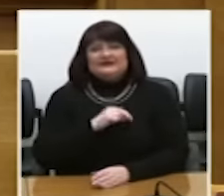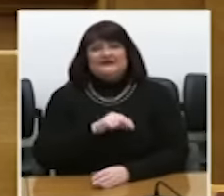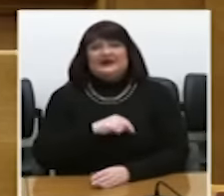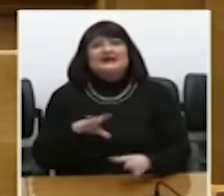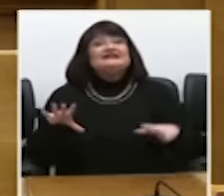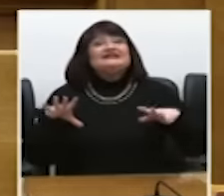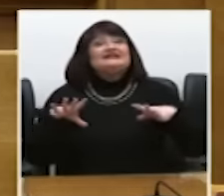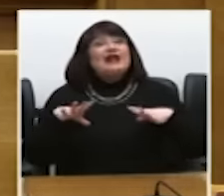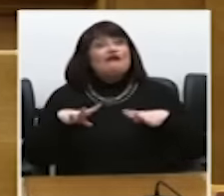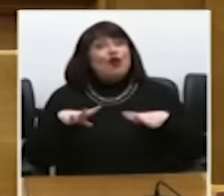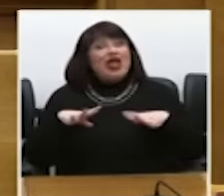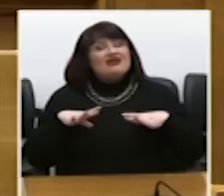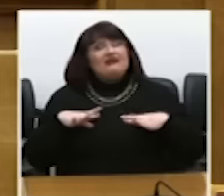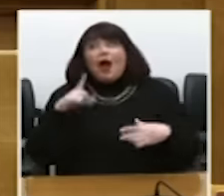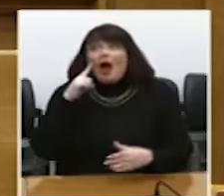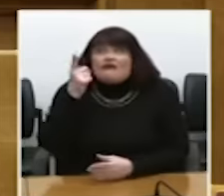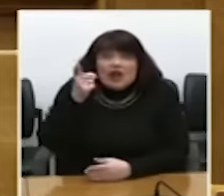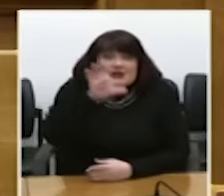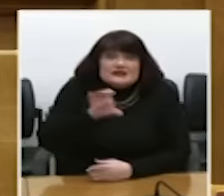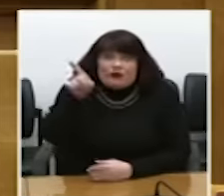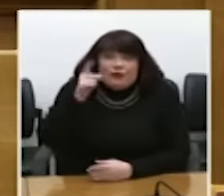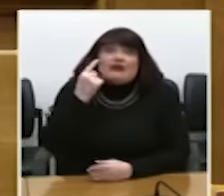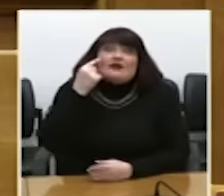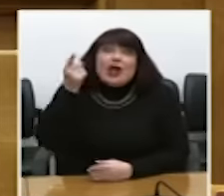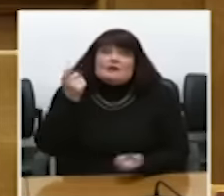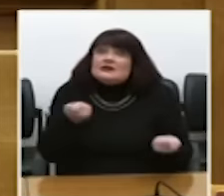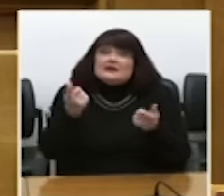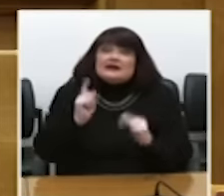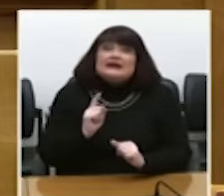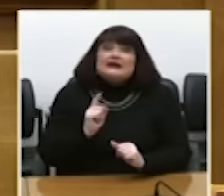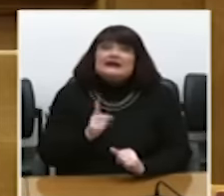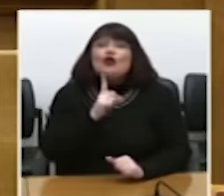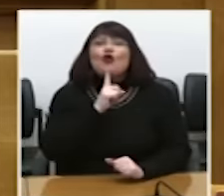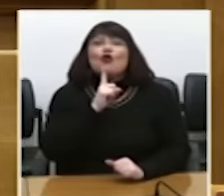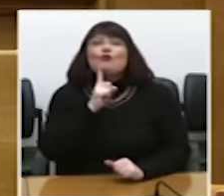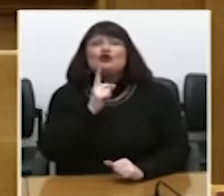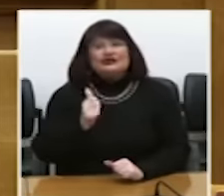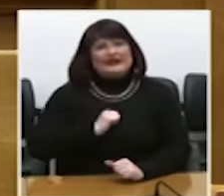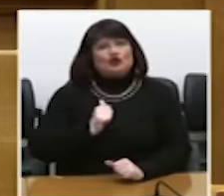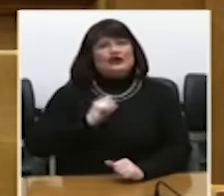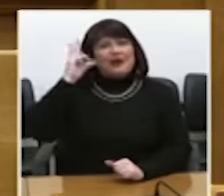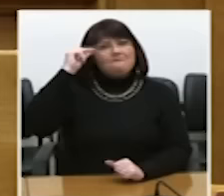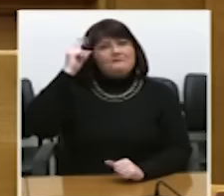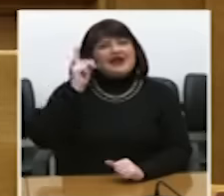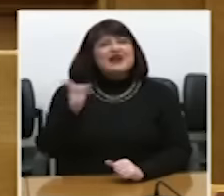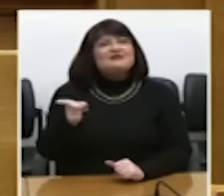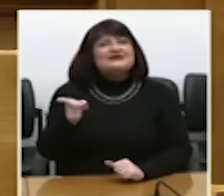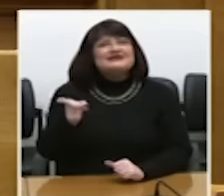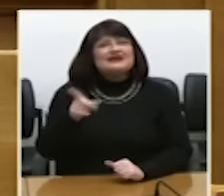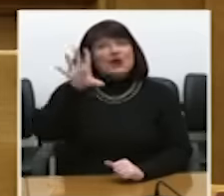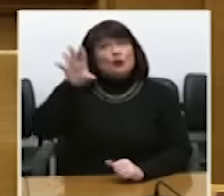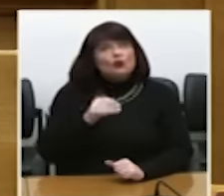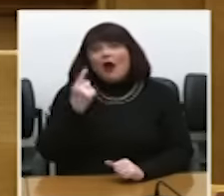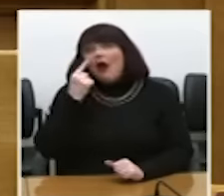ότι σας βολεύει. Όπως παραδείγματος χάρη για τα ιδιωτικά πανεπιστήμια. Αφήστε που και εκεί δεν σας δικαιώνει,